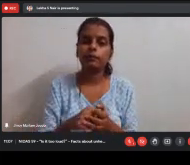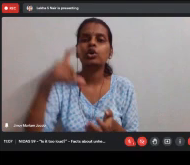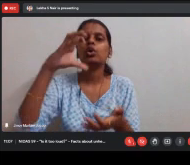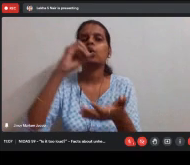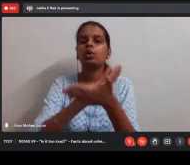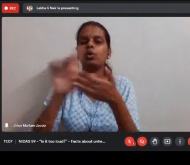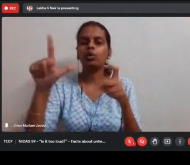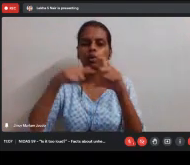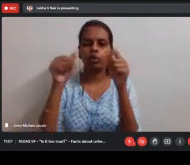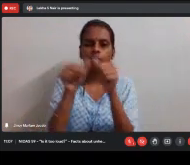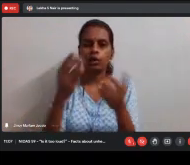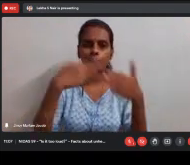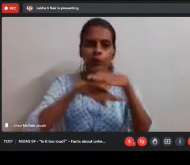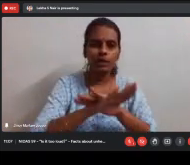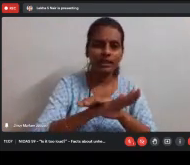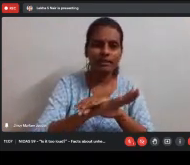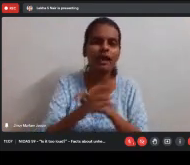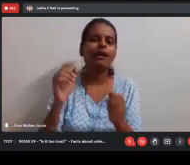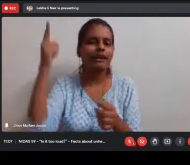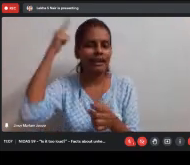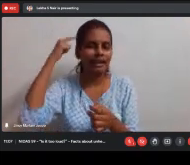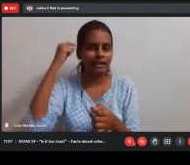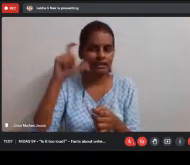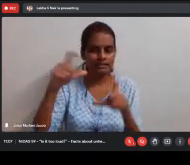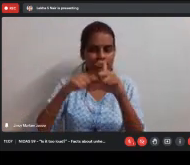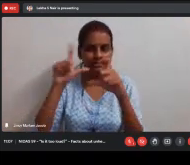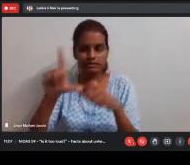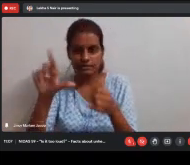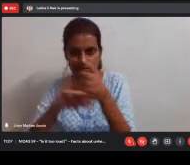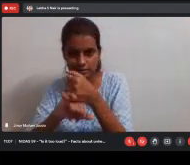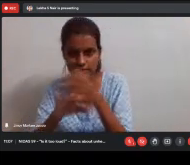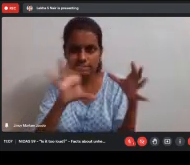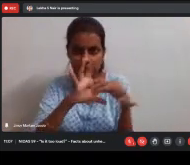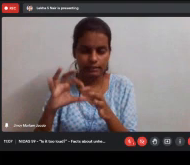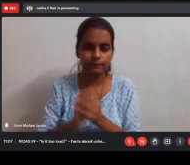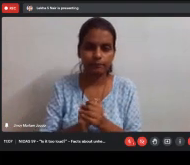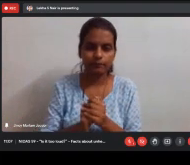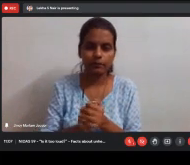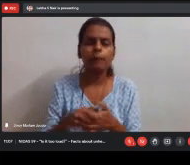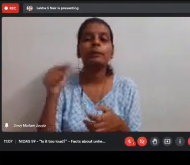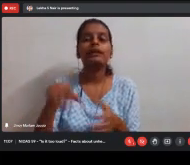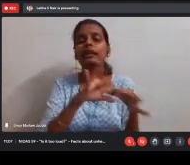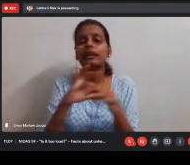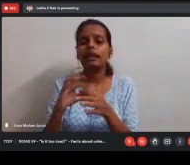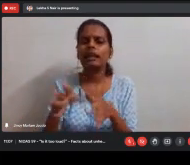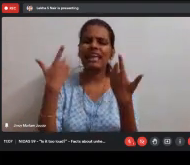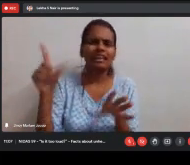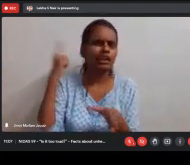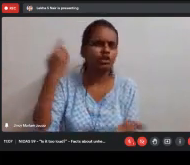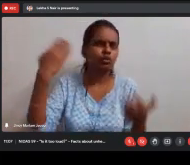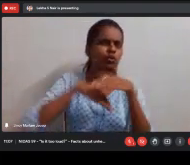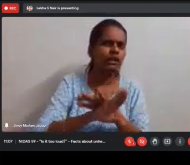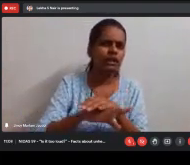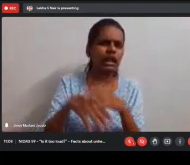പോകുമ്പോഴത്തേക്കും അതിൽ കുറച്ചുകൂടെ ഒരു ക്വാളിറ്റി ഷ്രില്ലായിട്ടുള്ള ഒരു ഹൈ ഫ്രീക്വൻസി ആയിട്ടുള്ള ശബ്ദവുമാണ് നമ്മൾ കേൾക്കുന്നത്.